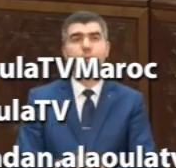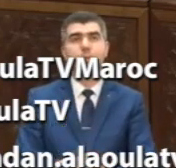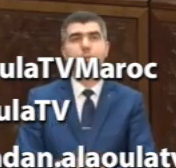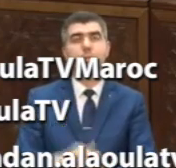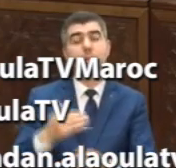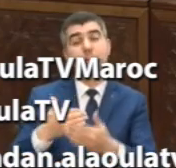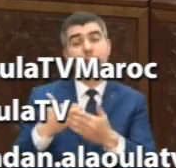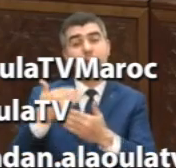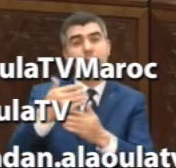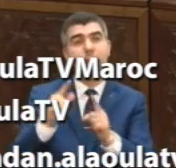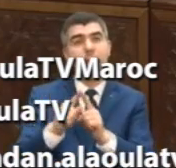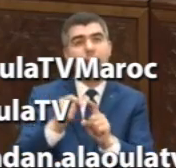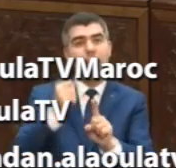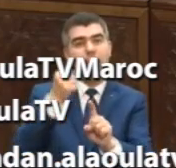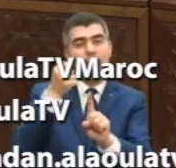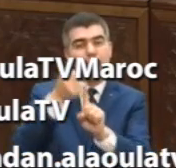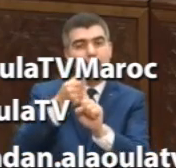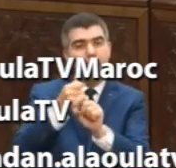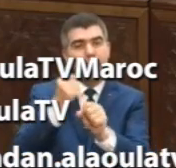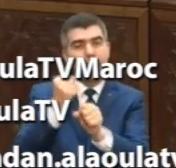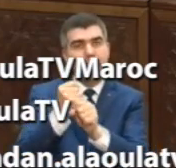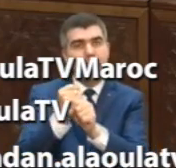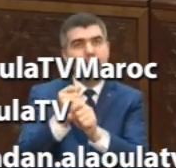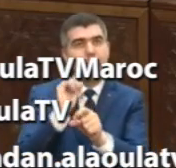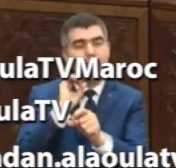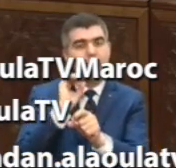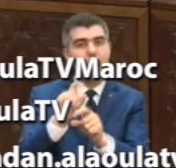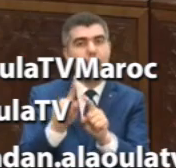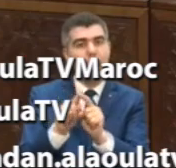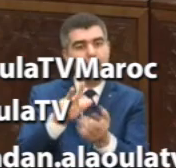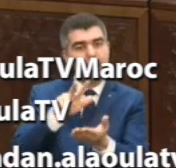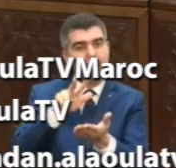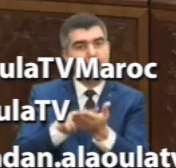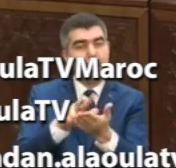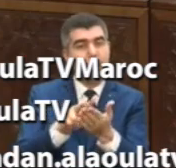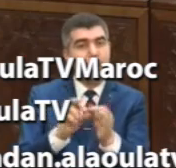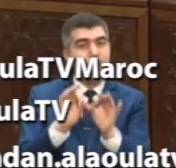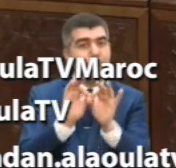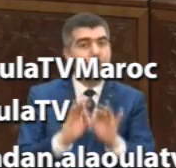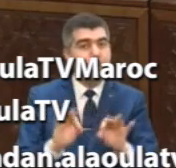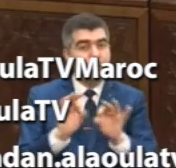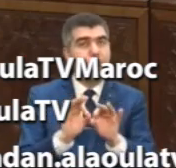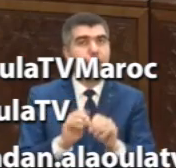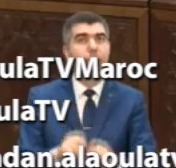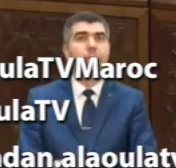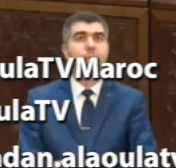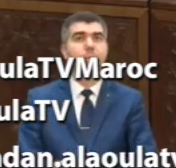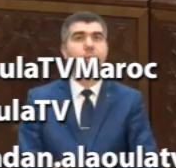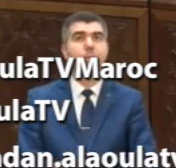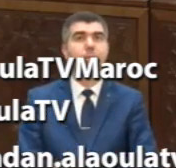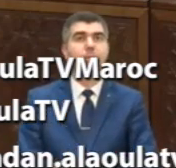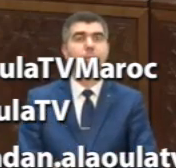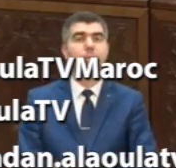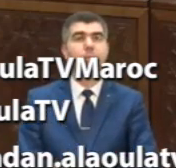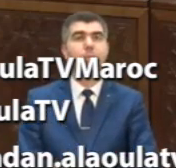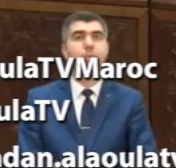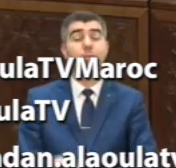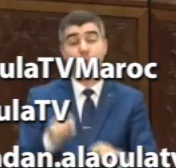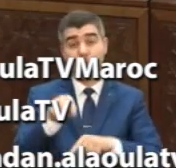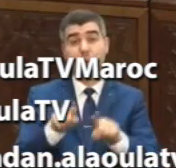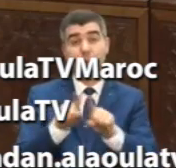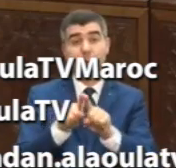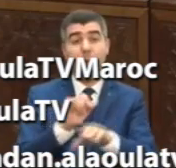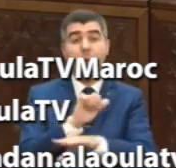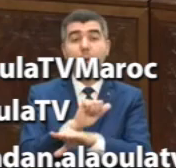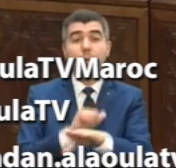ابعد، ماشي غير تشغيلهم في مهام ليست مثبته في جدول في الاخر، يا واش كيتمتعوا بالحمايه